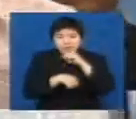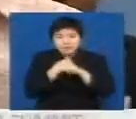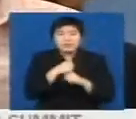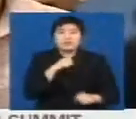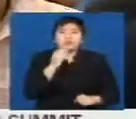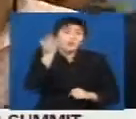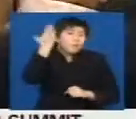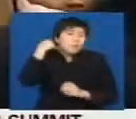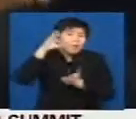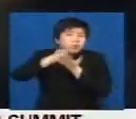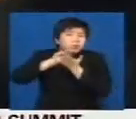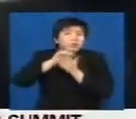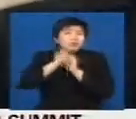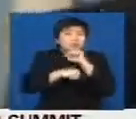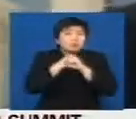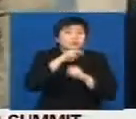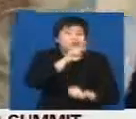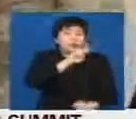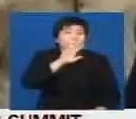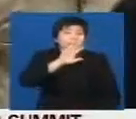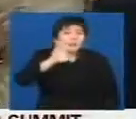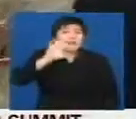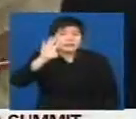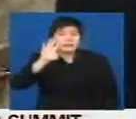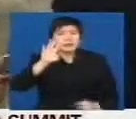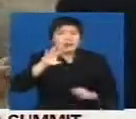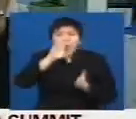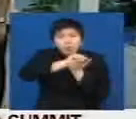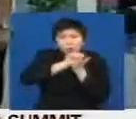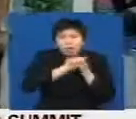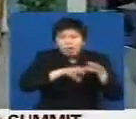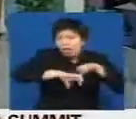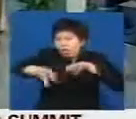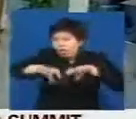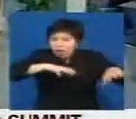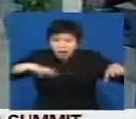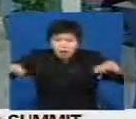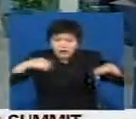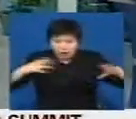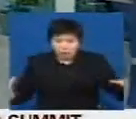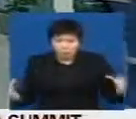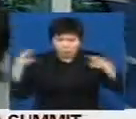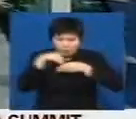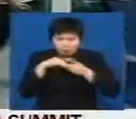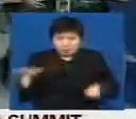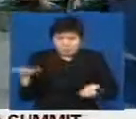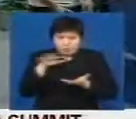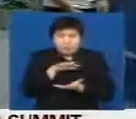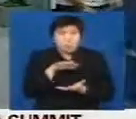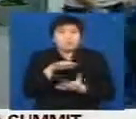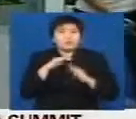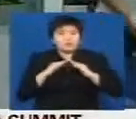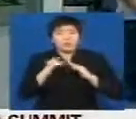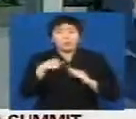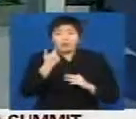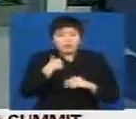2554อาจจะยังมีกระจัดกระจายตอนนี้มีการรวมศูนย์ข้อมูลใช่ไหมครับ คือเราเนี่ยมีหน่วยเกี่ยวกับน้ำมี50กว่าหน่วยนะ ครับ